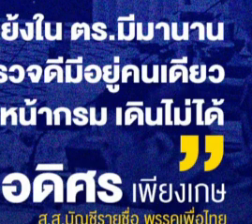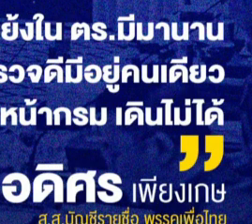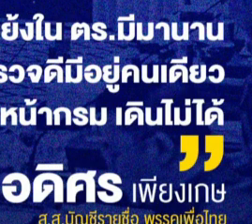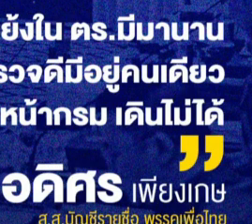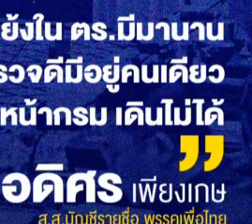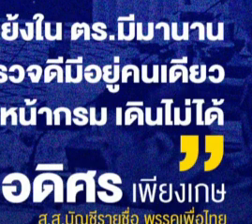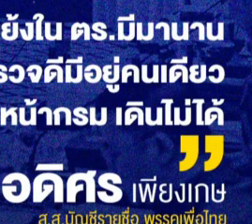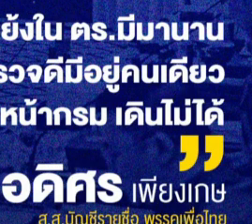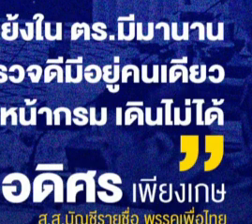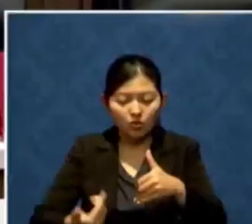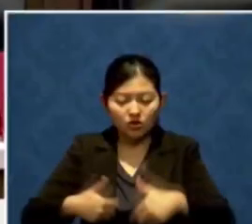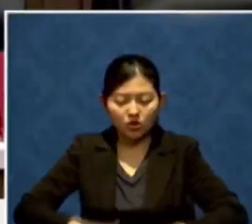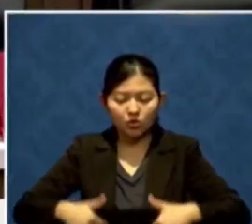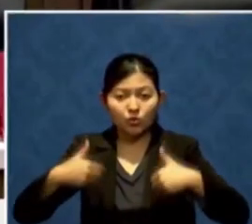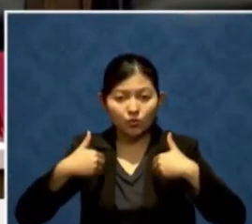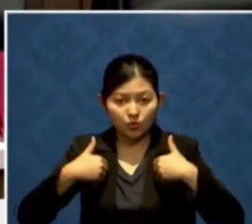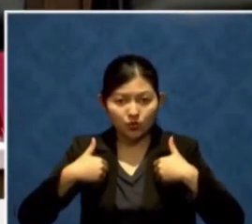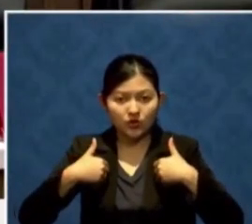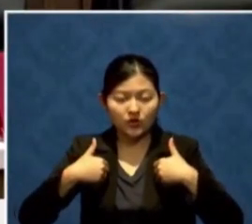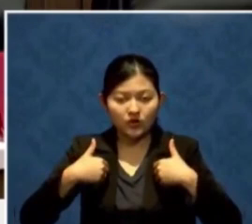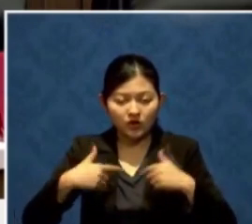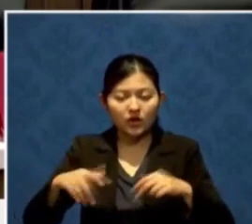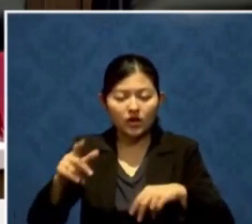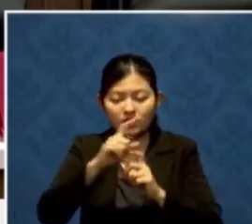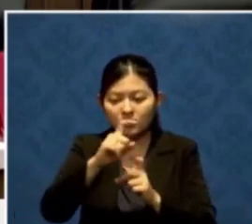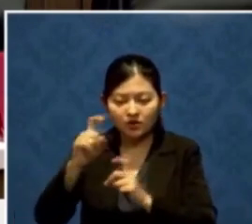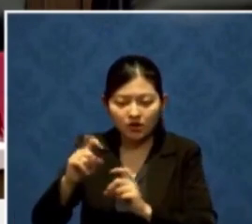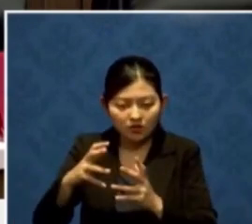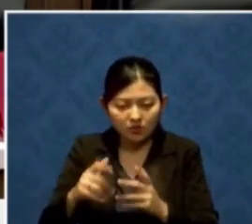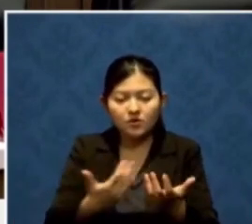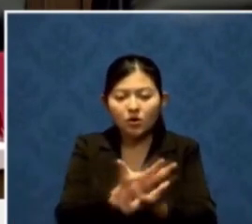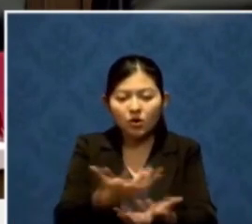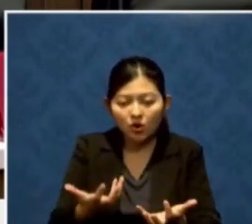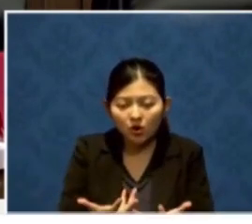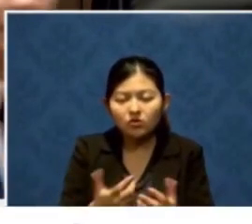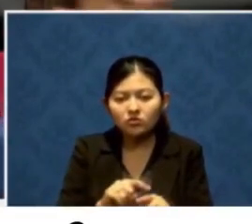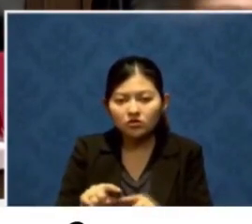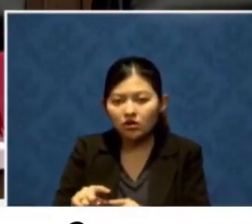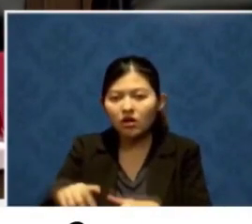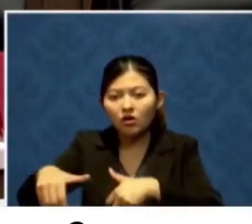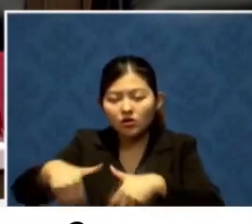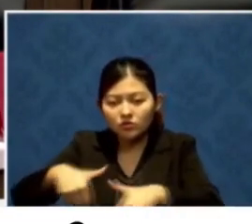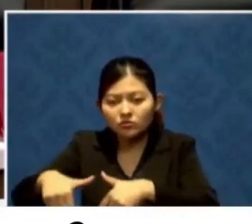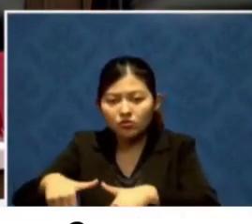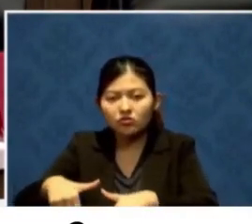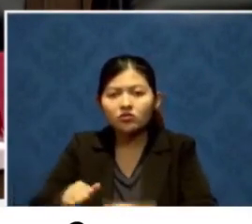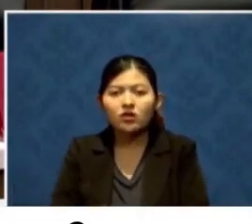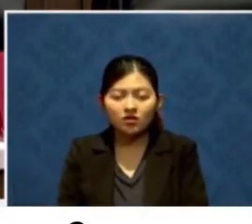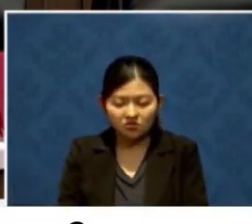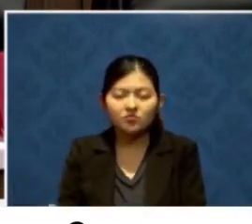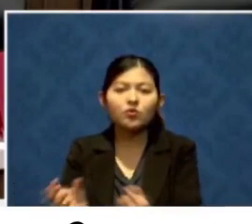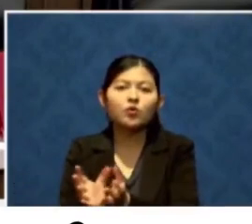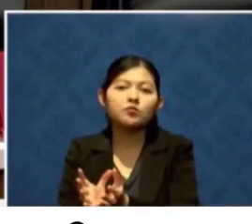วกอนุสาวรีย์ลูกปั้นอะไรแบบนี้ หรือเปล่าย ืนอยู่หน้ากรมเดินไม่ได้นะ ค ือคุณอดิศรมองแบบนี้ว่าถ้าไม่สามารถเปิดข้อมูล